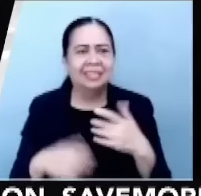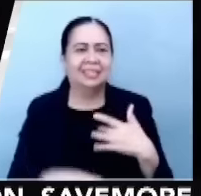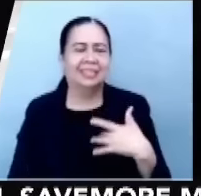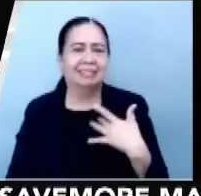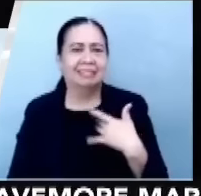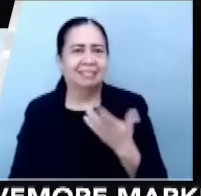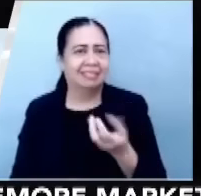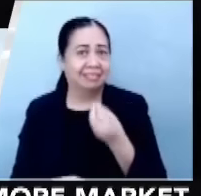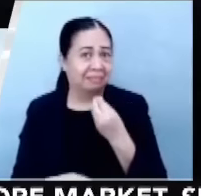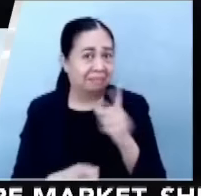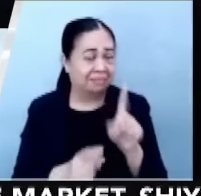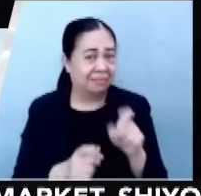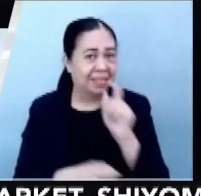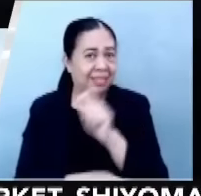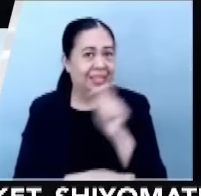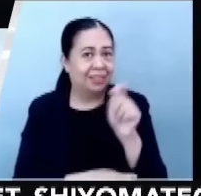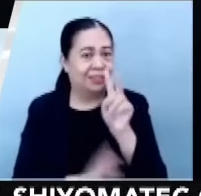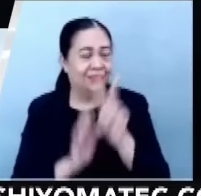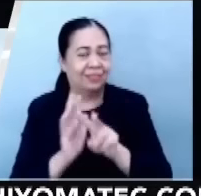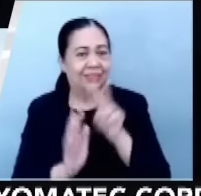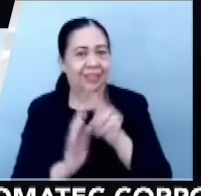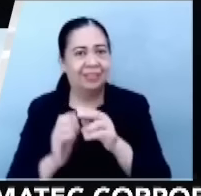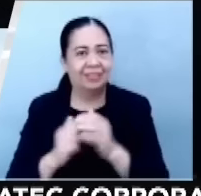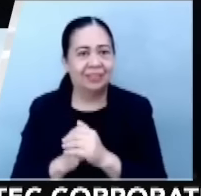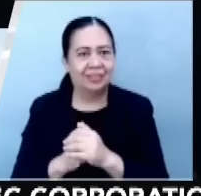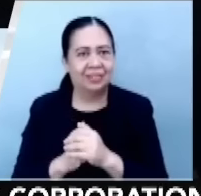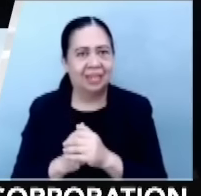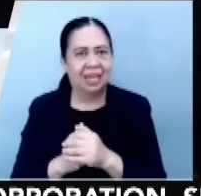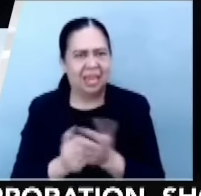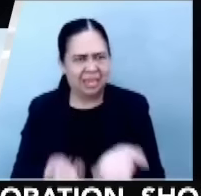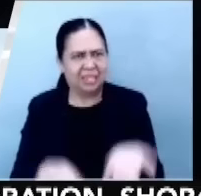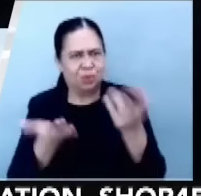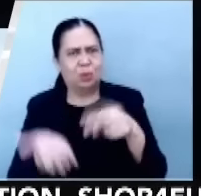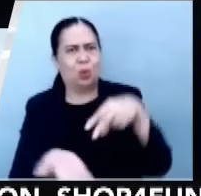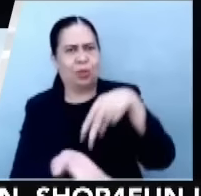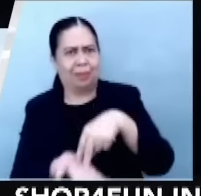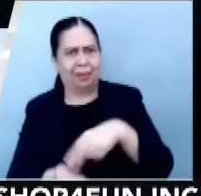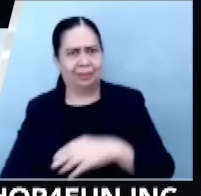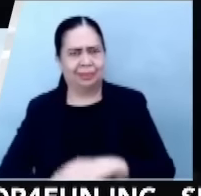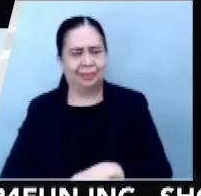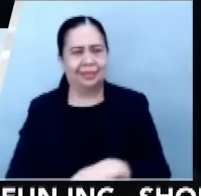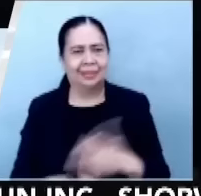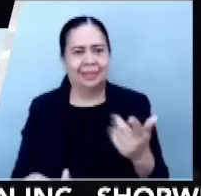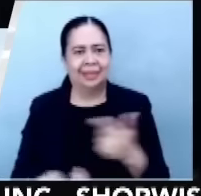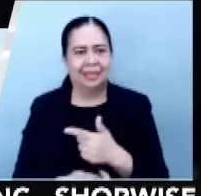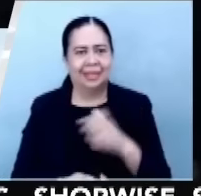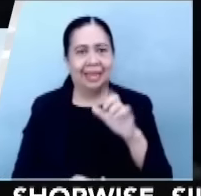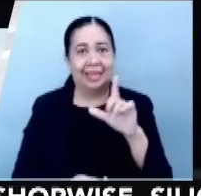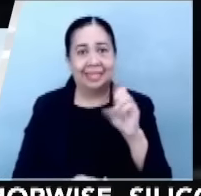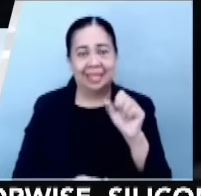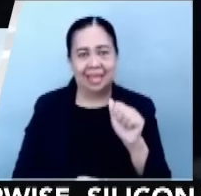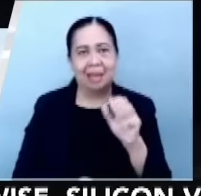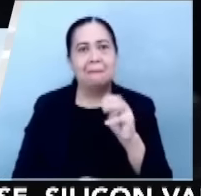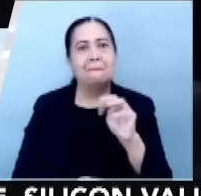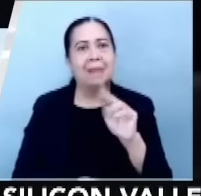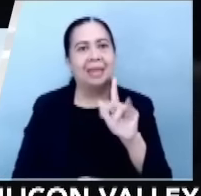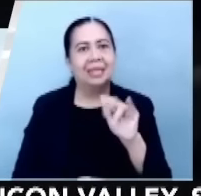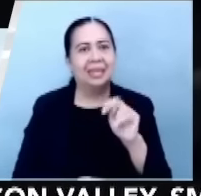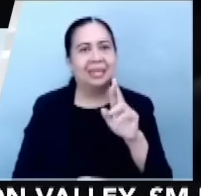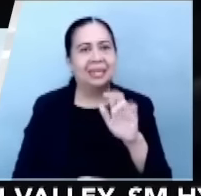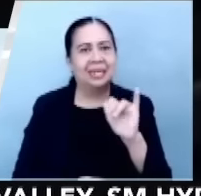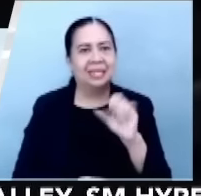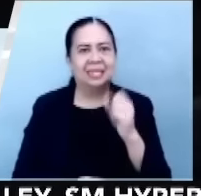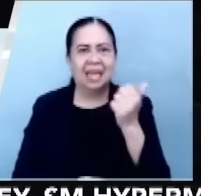isang TikTok video naman, tumayo ka naman dyan. Kwelang ibinahagi ni Elsa Manilyn Reynes kung bakit ayaw niyang tumayo